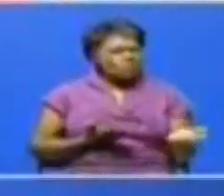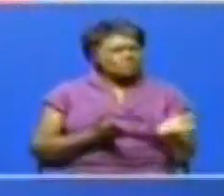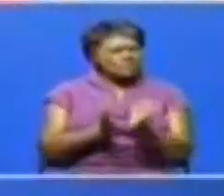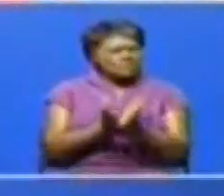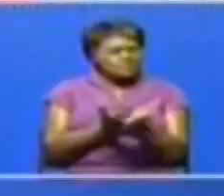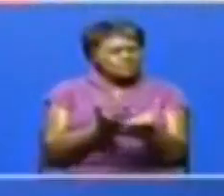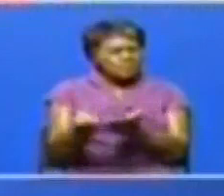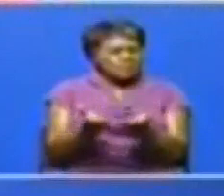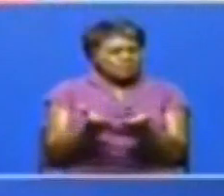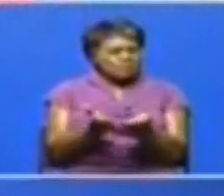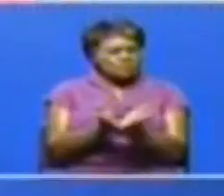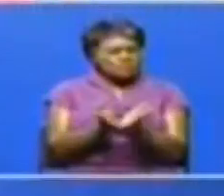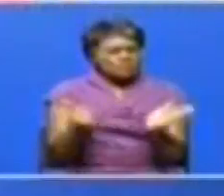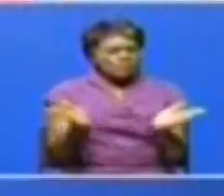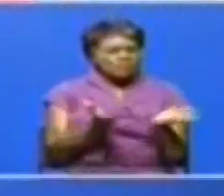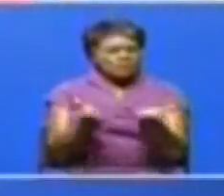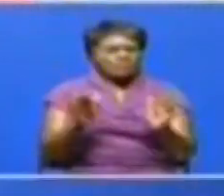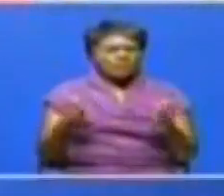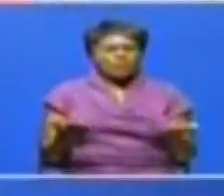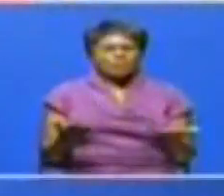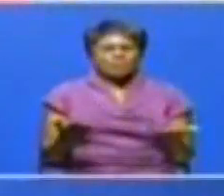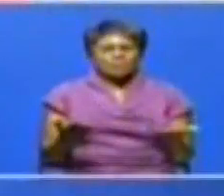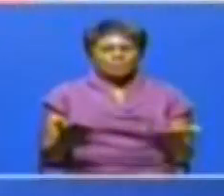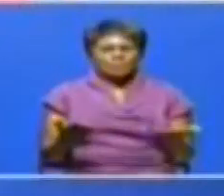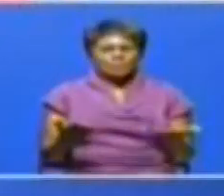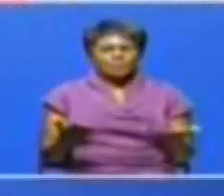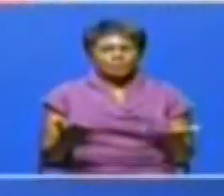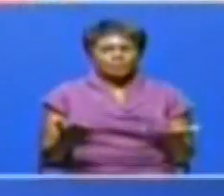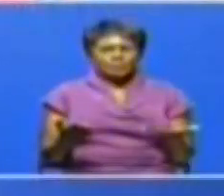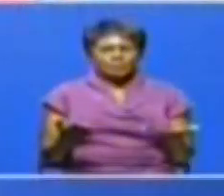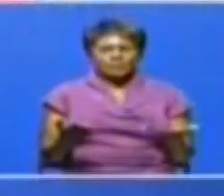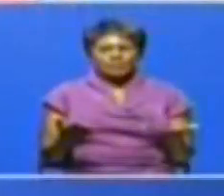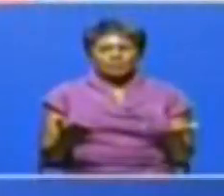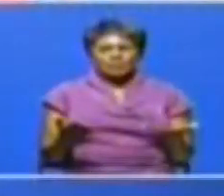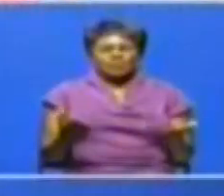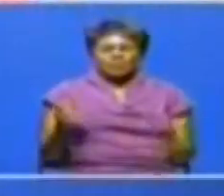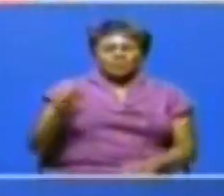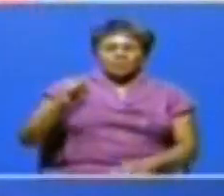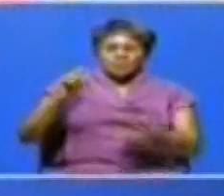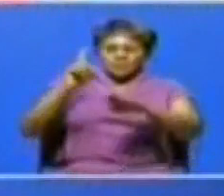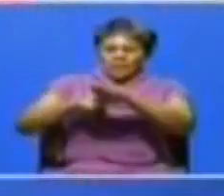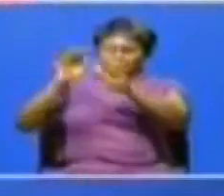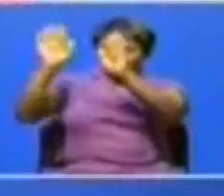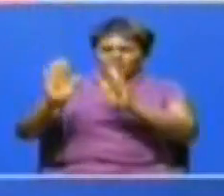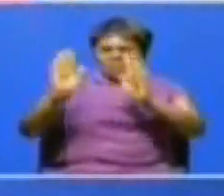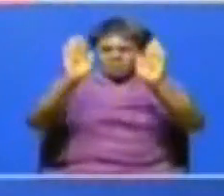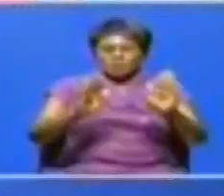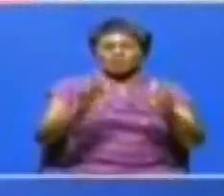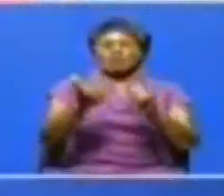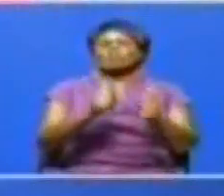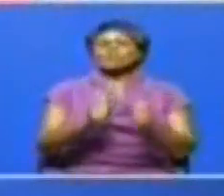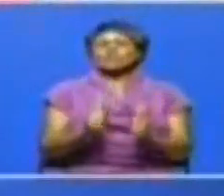umma? Kwa sababu sasa hapo wengi wanaona kwamba ni utumishi kwa wale viongozi na vyama. Zubeda, hii siasa, hii campaign